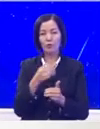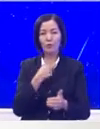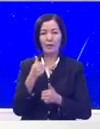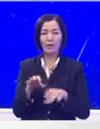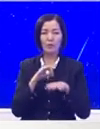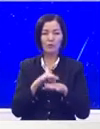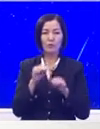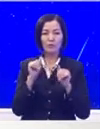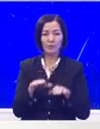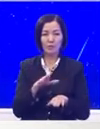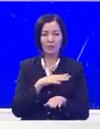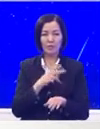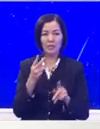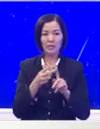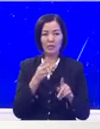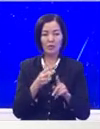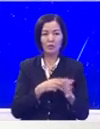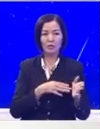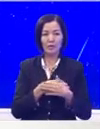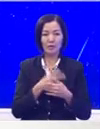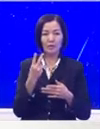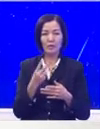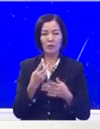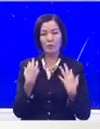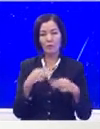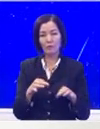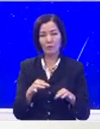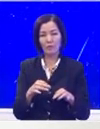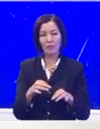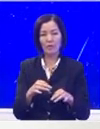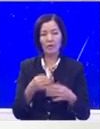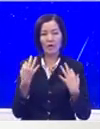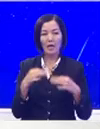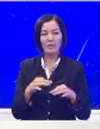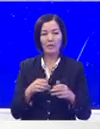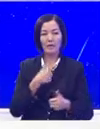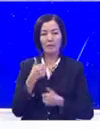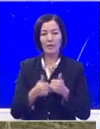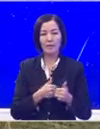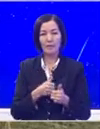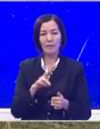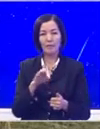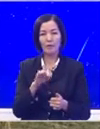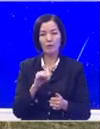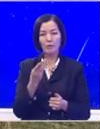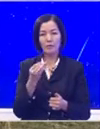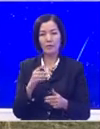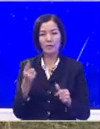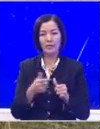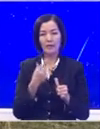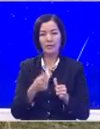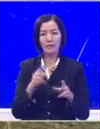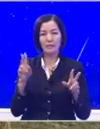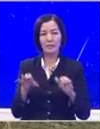деп шештік. Екеуін біз жабық, екеуін ашық деп. Мінекей ашық бәйгемізді маусым ашар деп ел жұрт болып